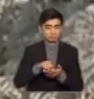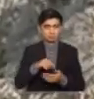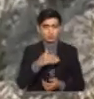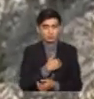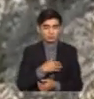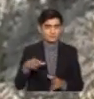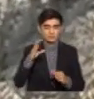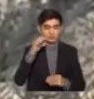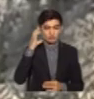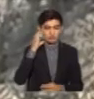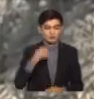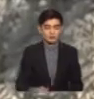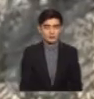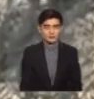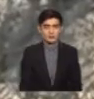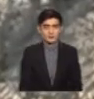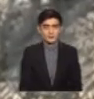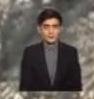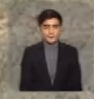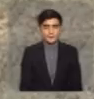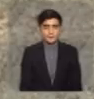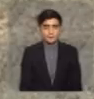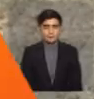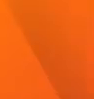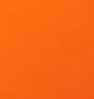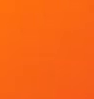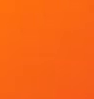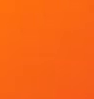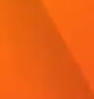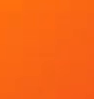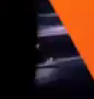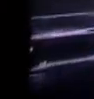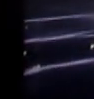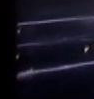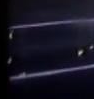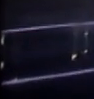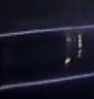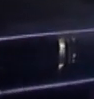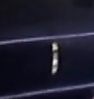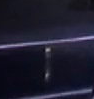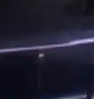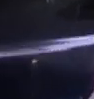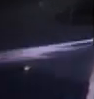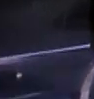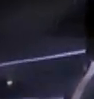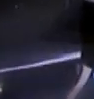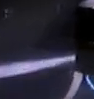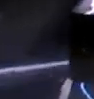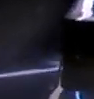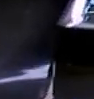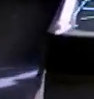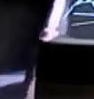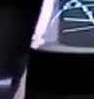эльвира ержанова же марк уэббер генов информбюро актюбинского будьте в курсе всех важных событий происходящих